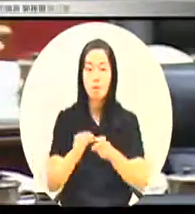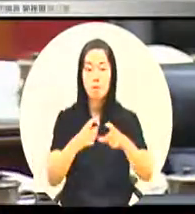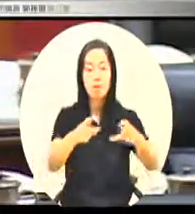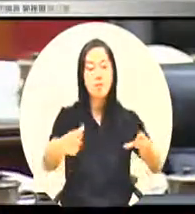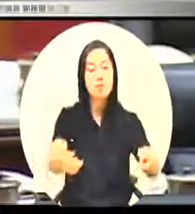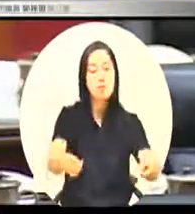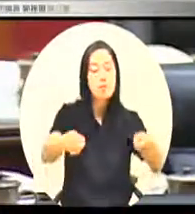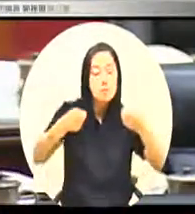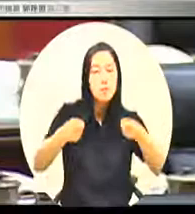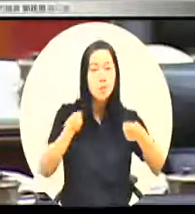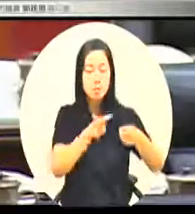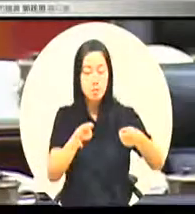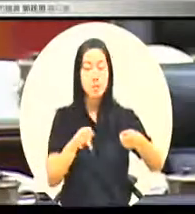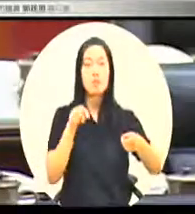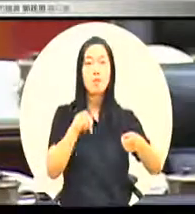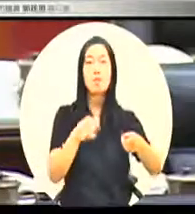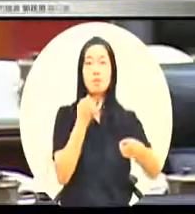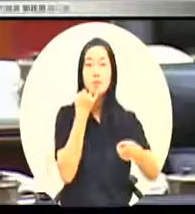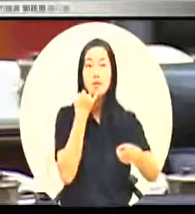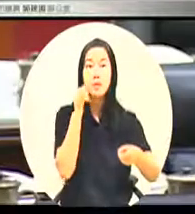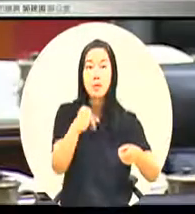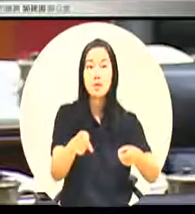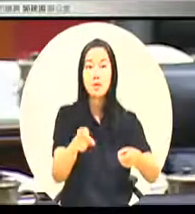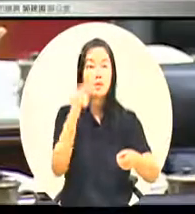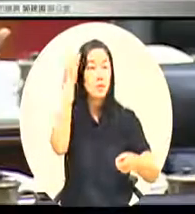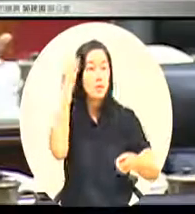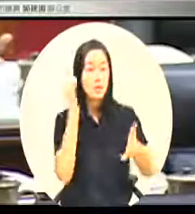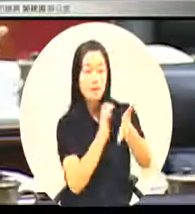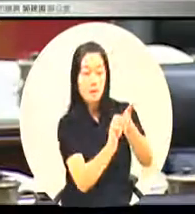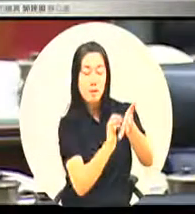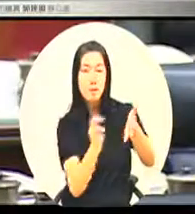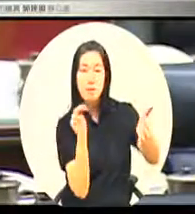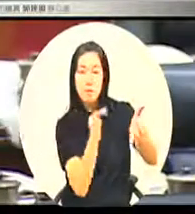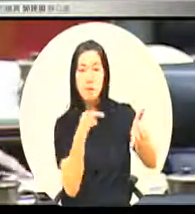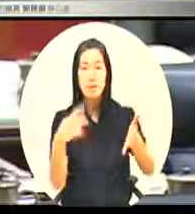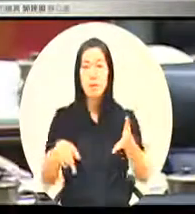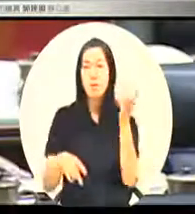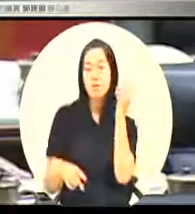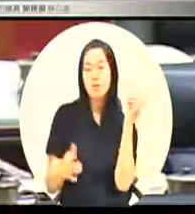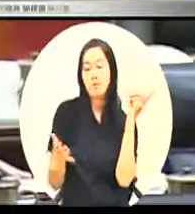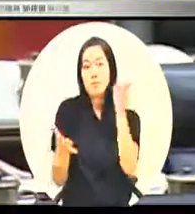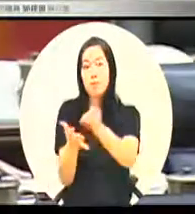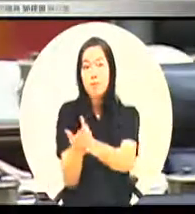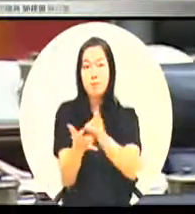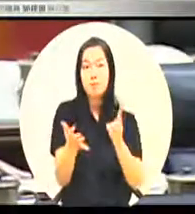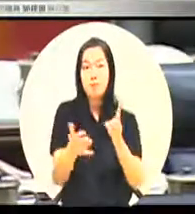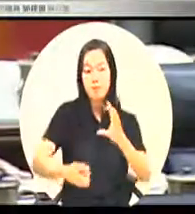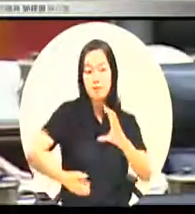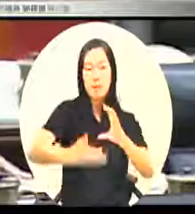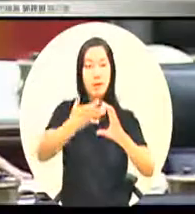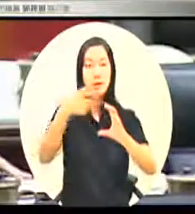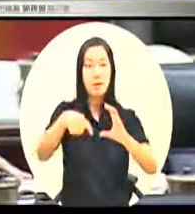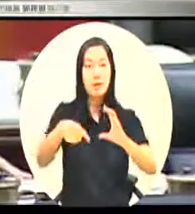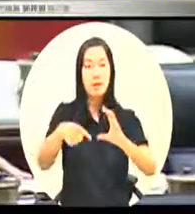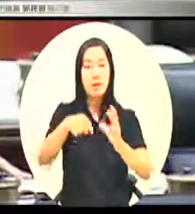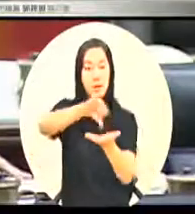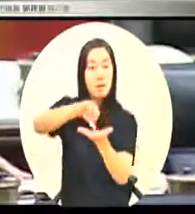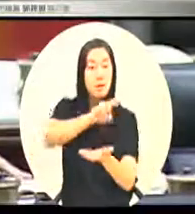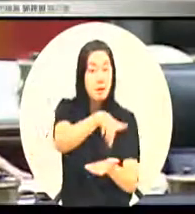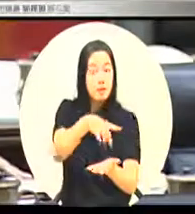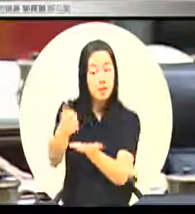看，你也可以看到有 QR code， 手机啊给拍下来就可以看到 3D 是在对，人日本